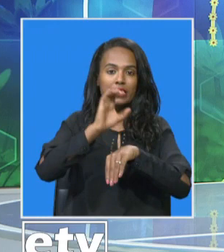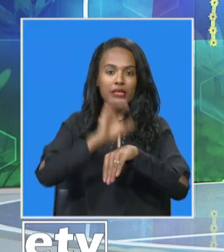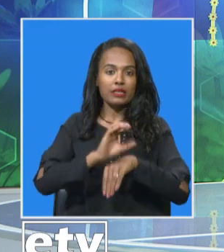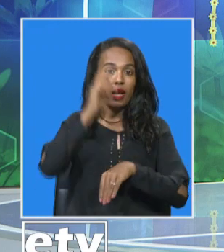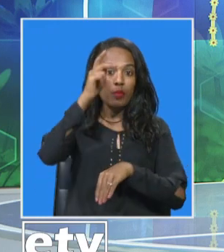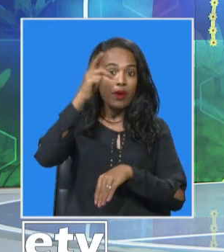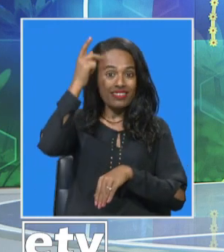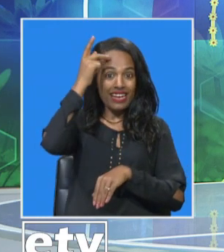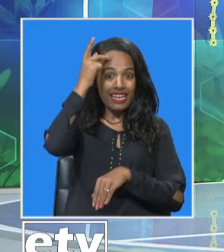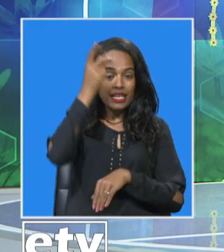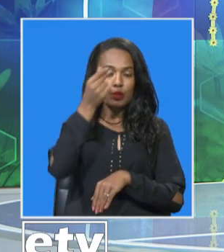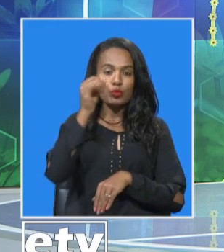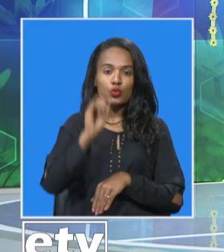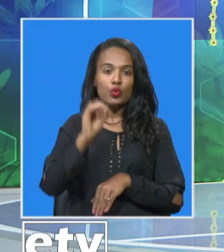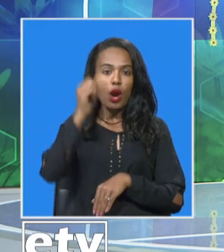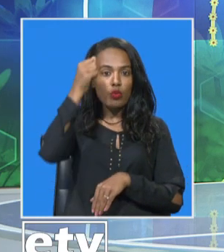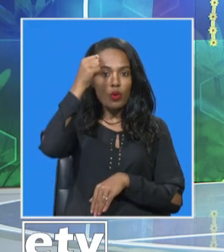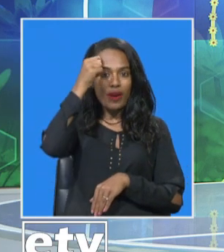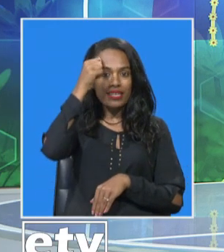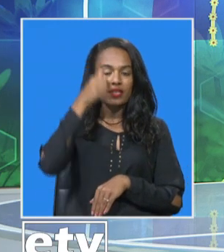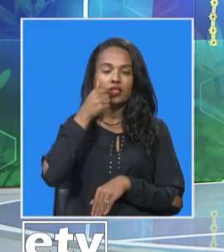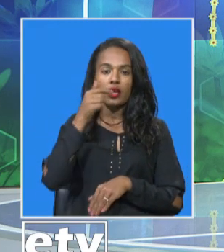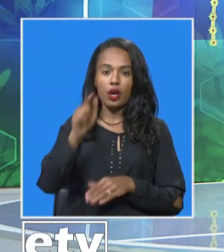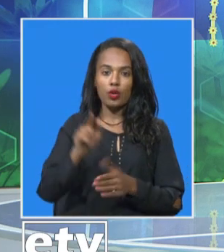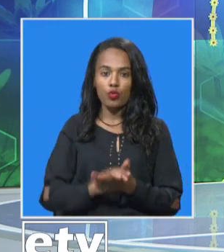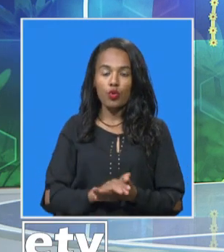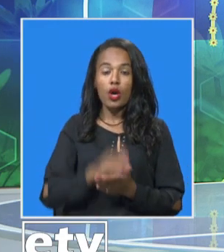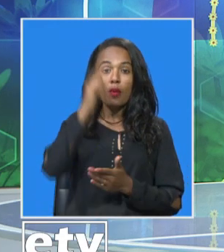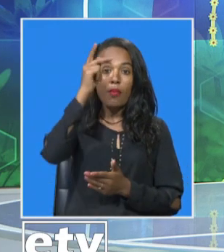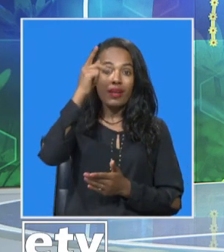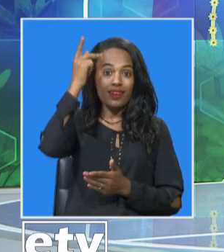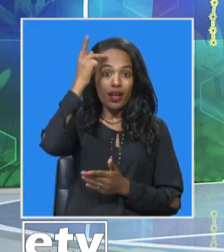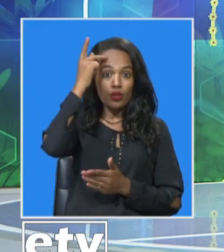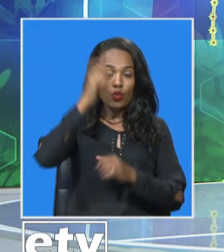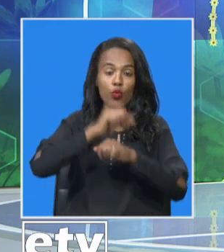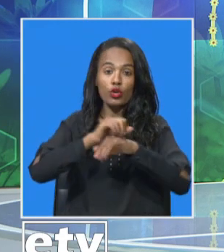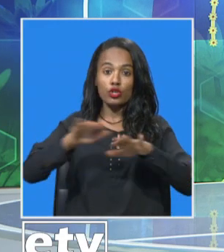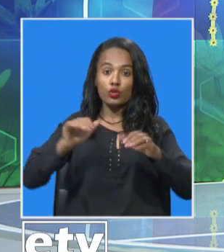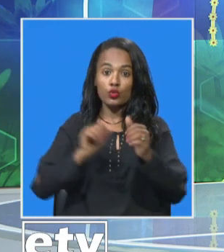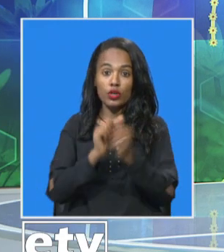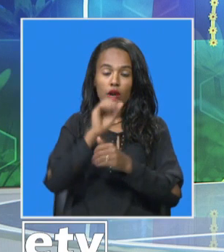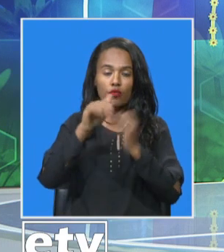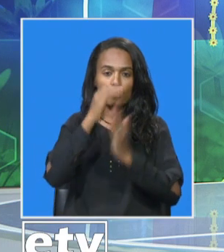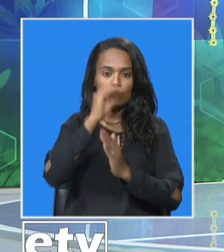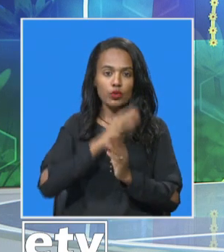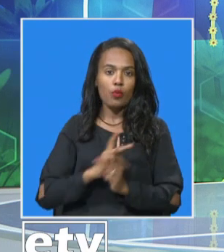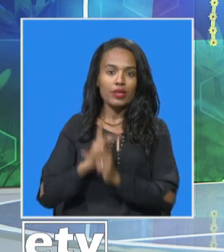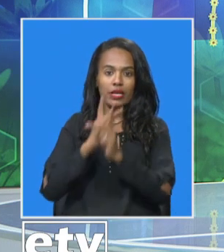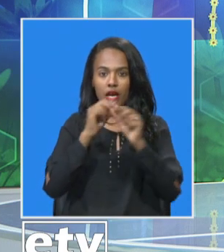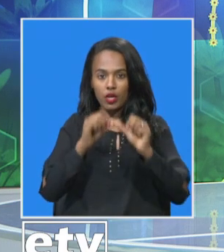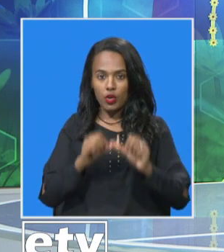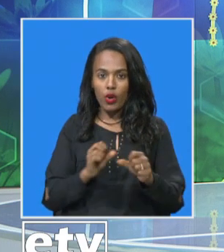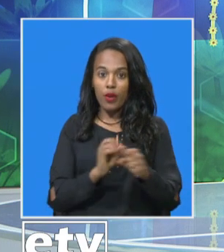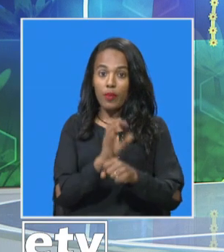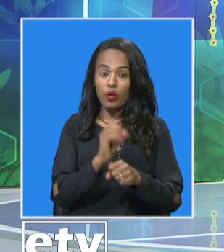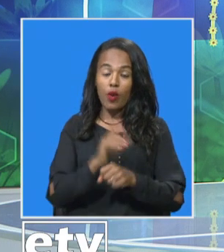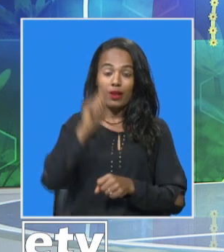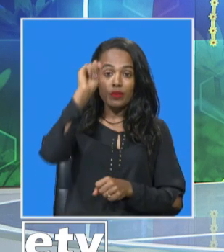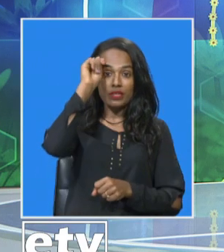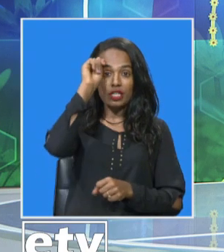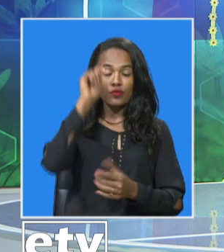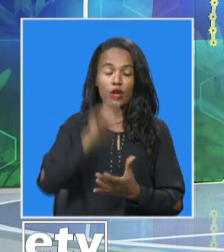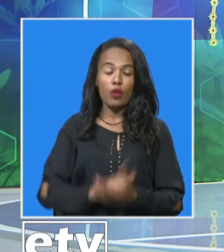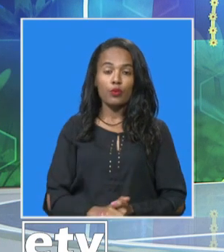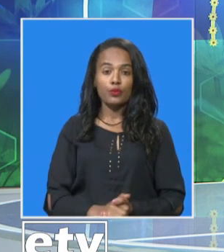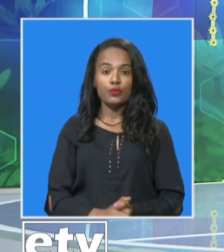ቤተክርስቲያን ፓትርያርክ ብፁዕ ወቅዱስ አቡነ ማትያስ ተናገሩ። ፓትርያርኩ ወረርሽኙ እስኪያልፍ ሁሉም ሰው በጥንቃቄ እንዲቆይ መክረዋል። ተመስገን ሽፈራው